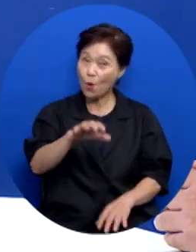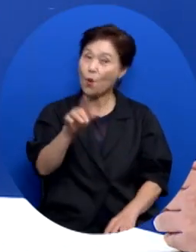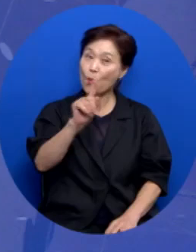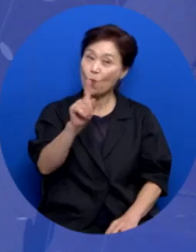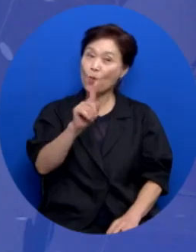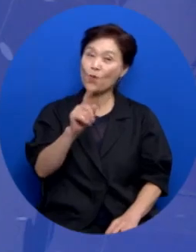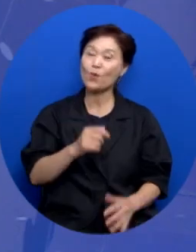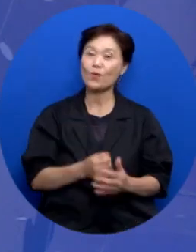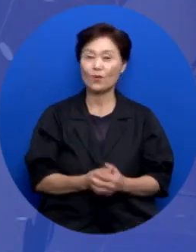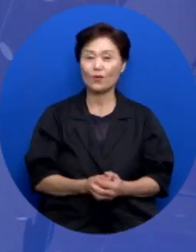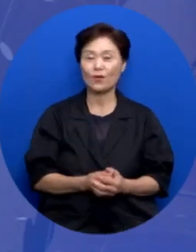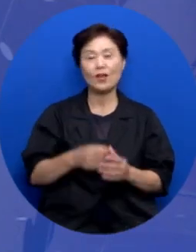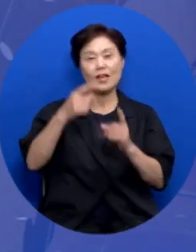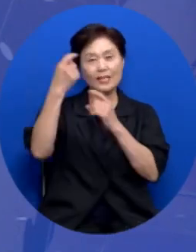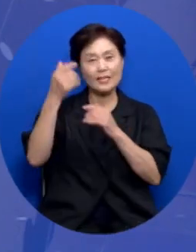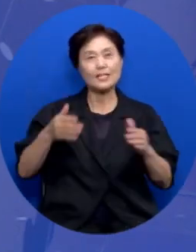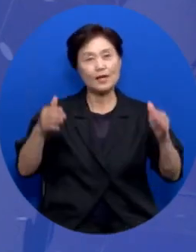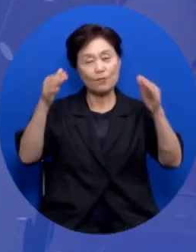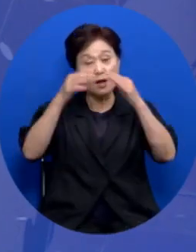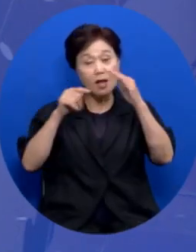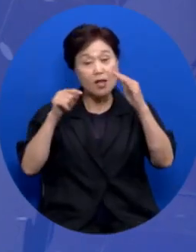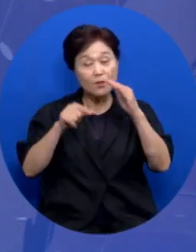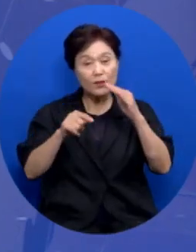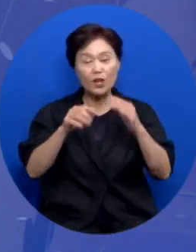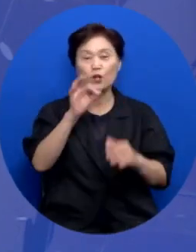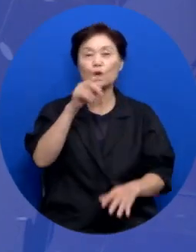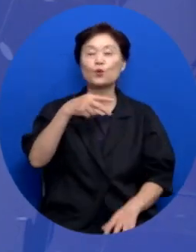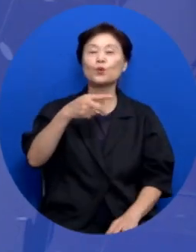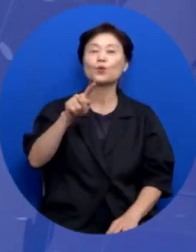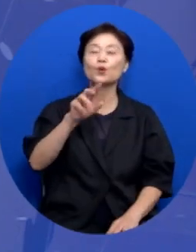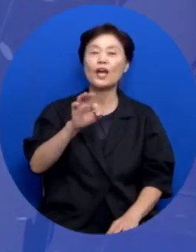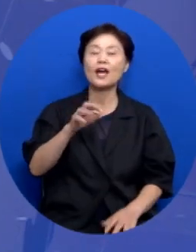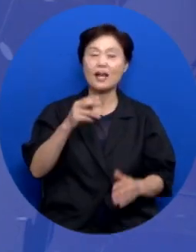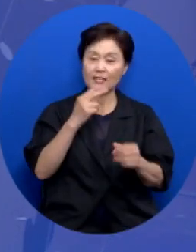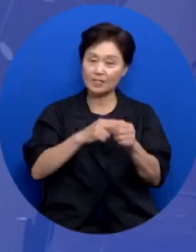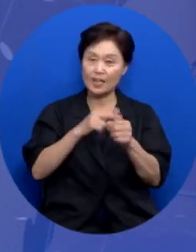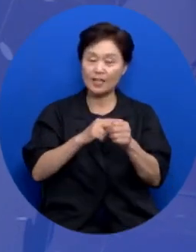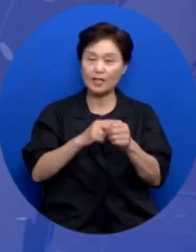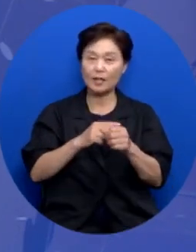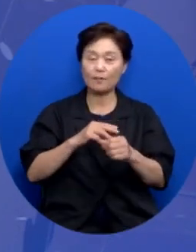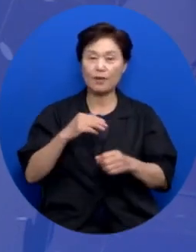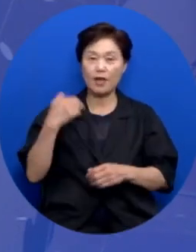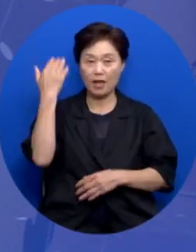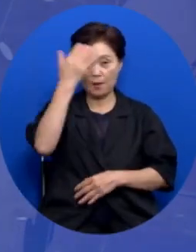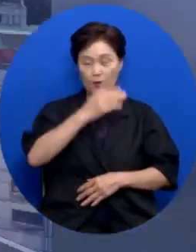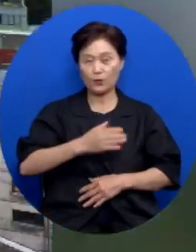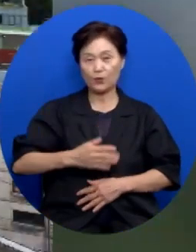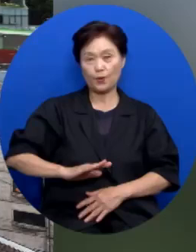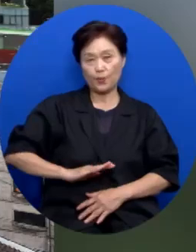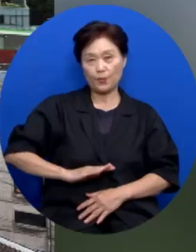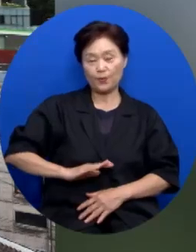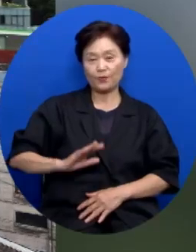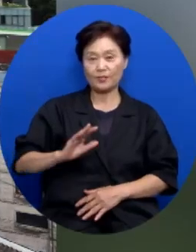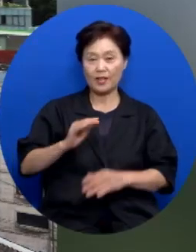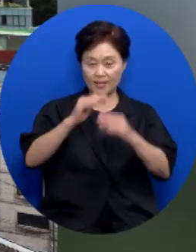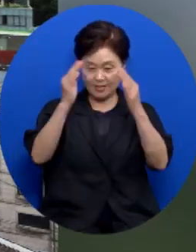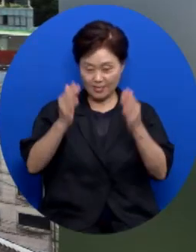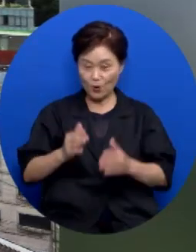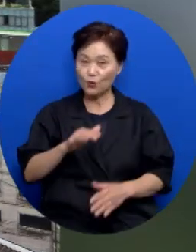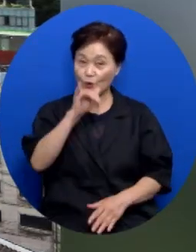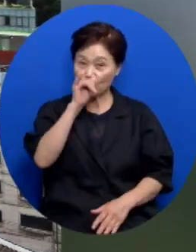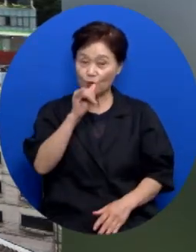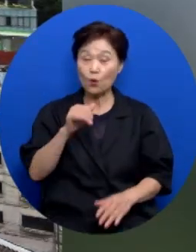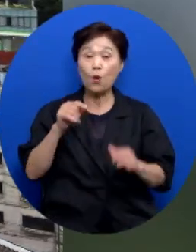공간이었습니다네이 기념관 입구에는 우당 선생의 흉상이서 있었고요 마당으로 밝기를 옮기자도